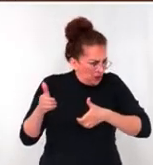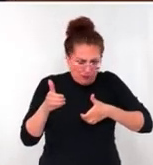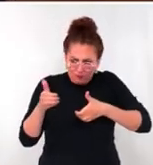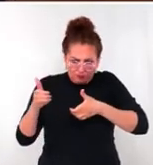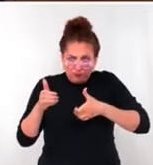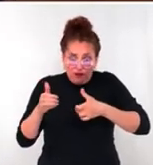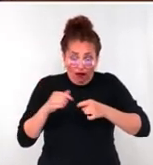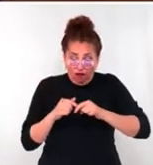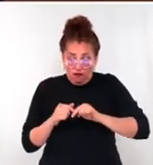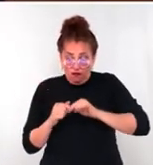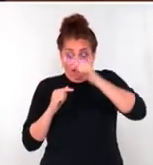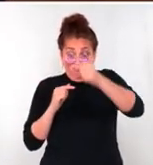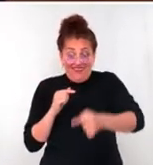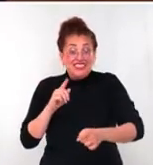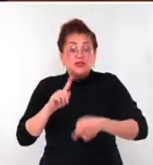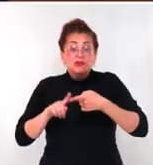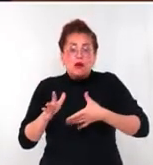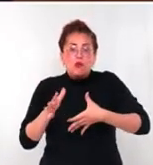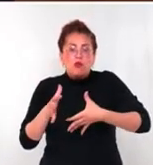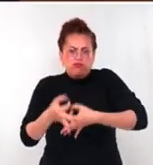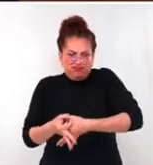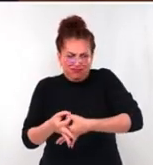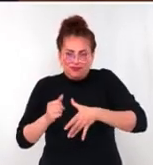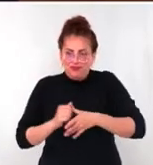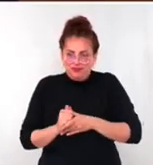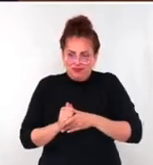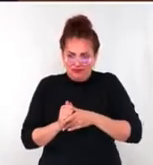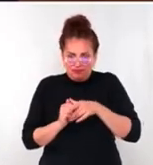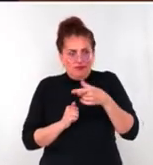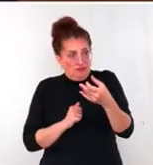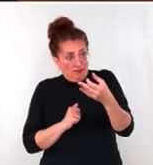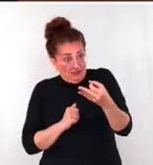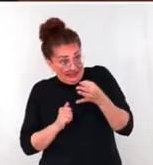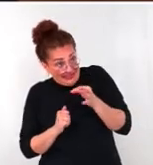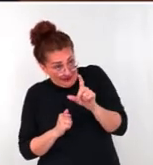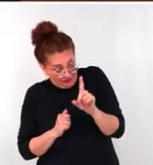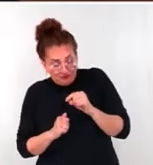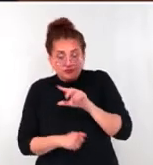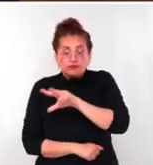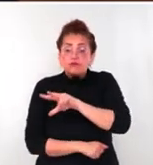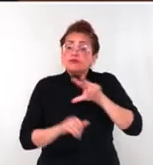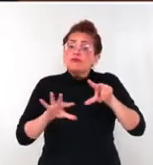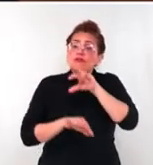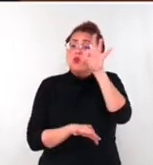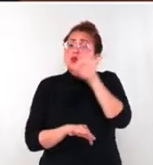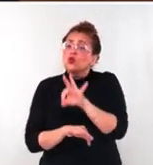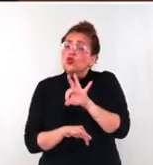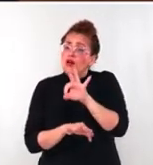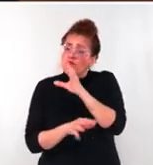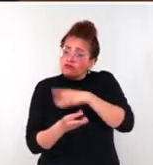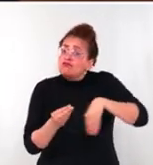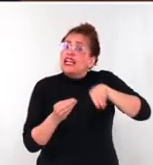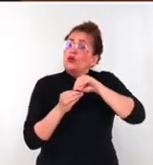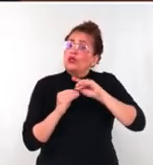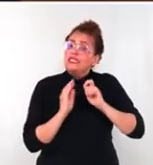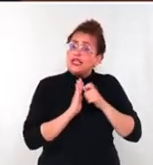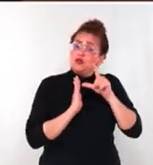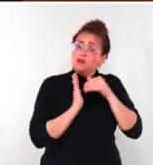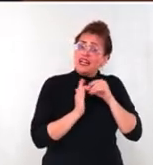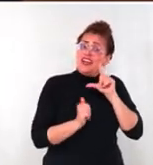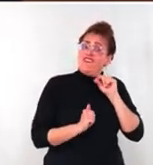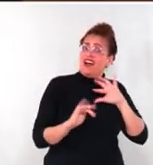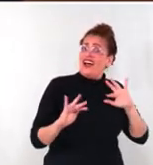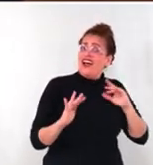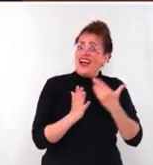liminaire en indiquant que vous aviez augmenté de 38% le nombre d'arceaux depuis 2020. Alors c'est bien parce que ça parle à personne,